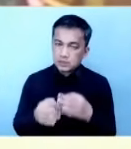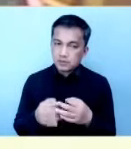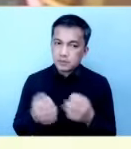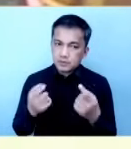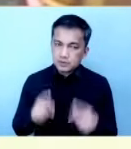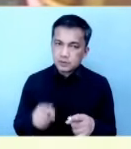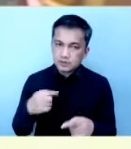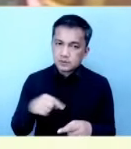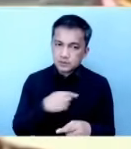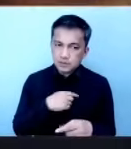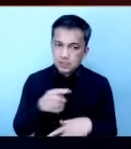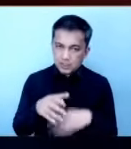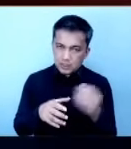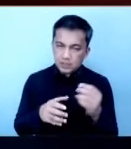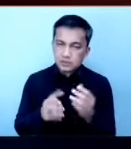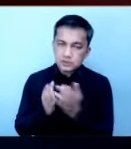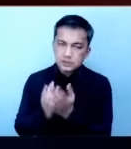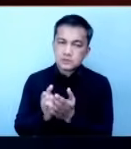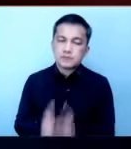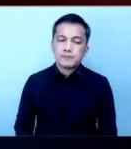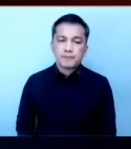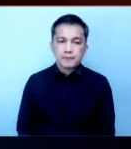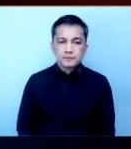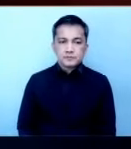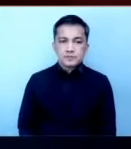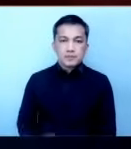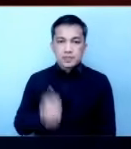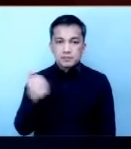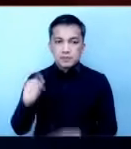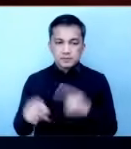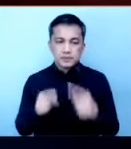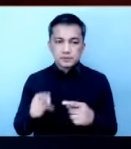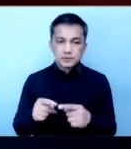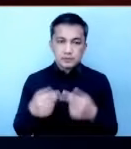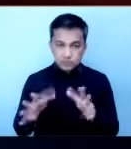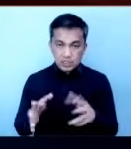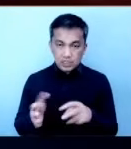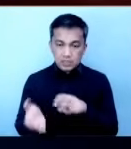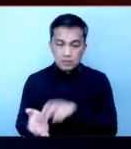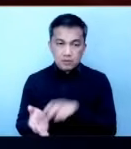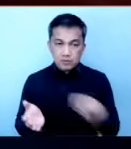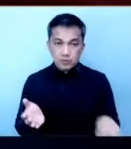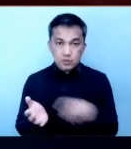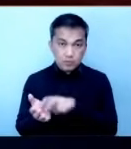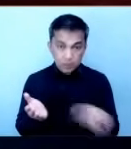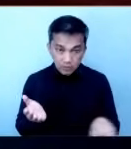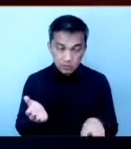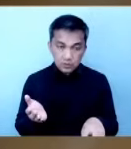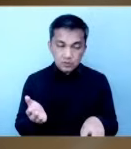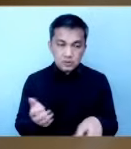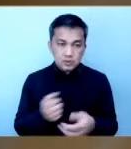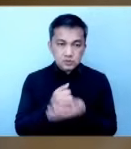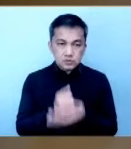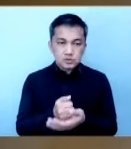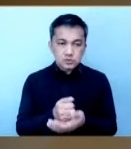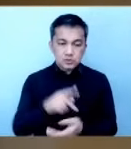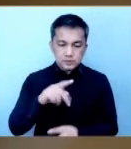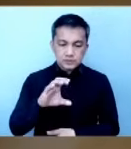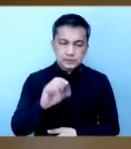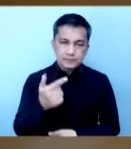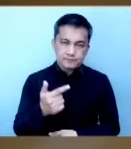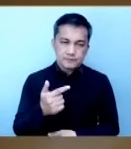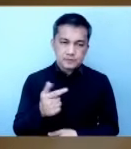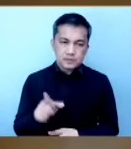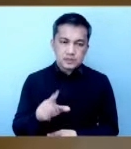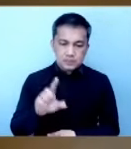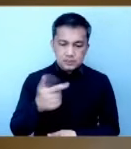us outside of this ship. May ibang pasaherong naibaba na mula sa sumadsad na barko sa tulong ng Philippine Coast Guard at ng lokal